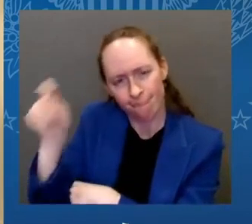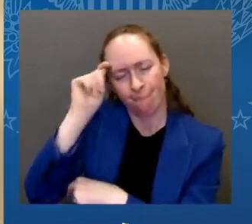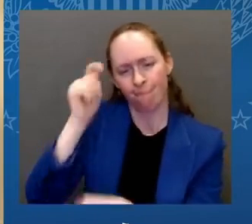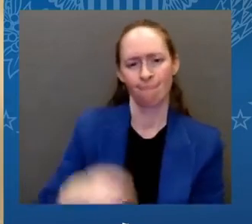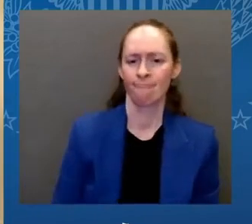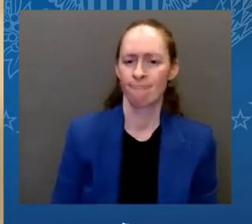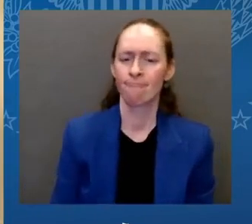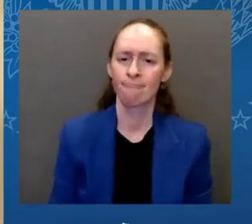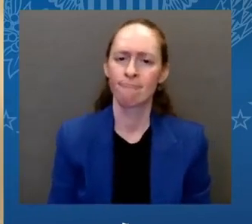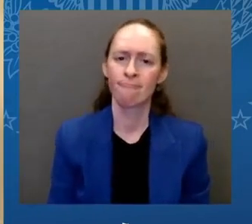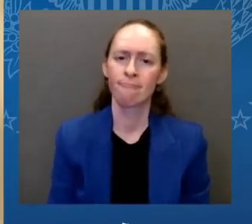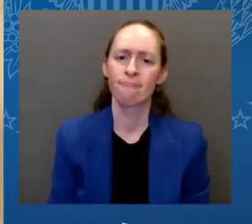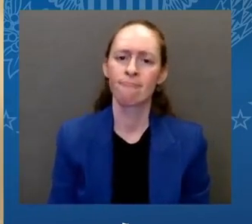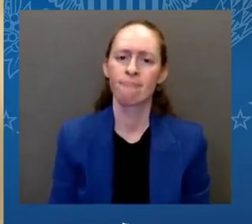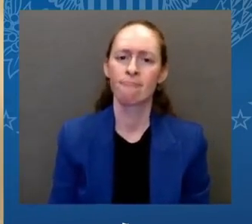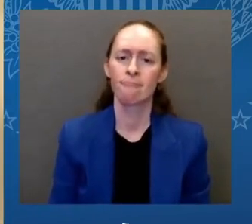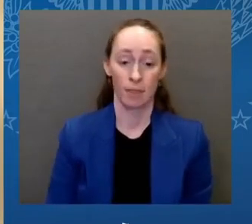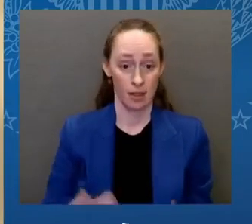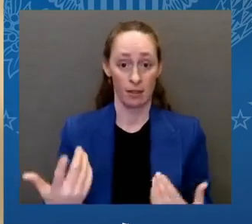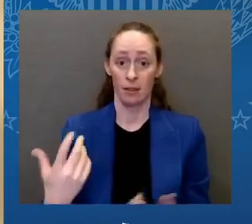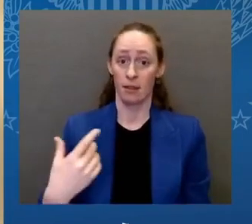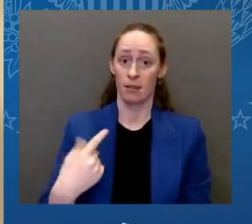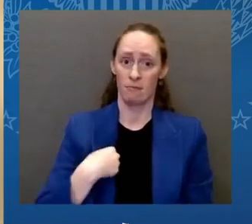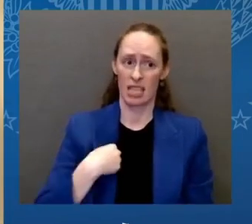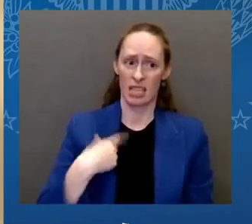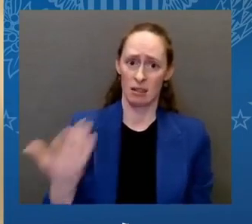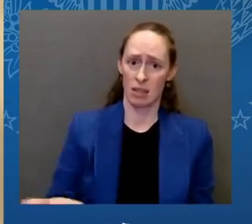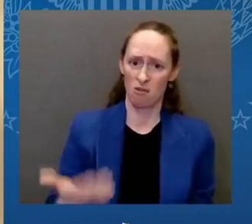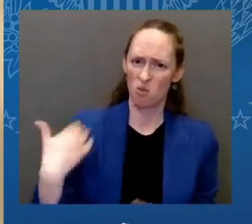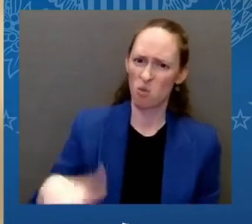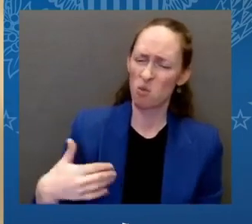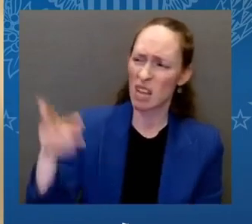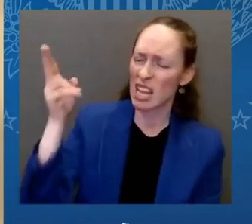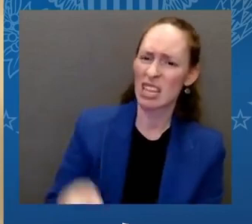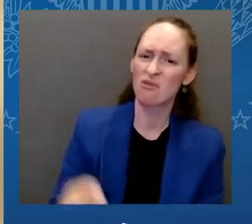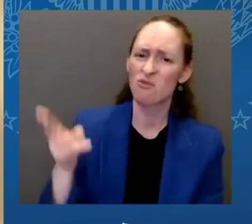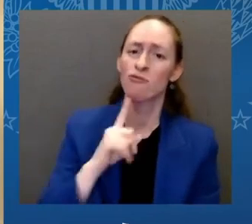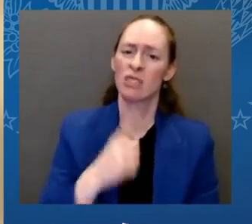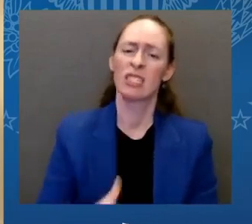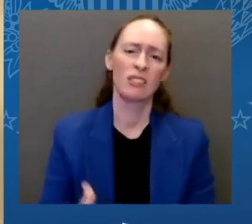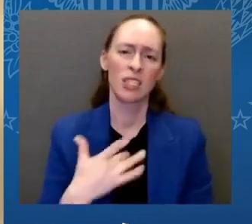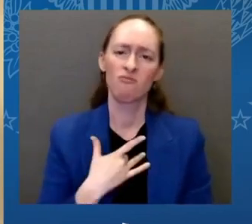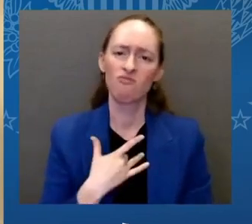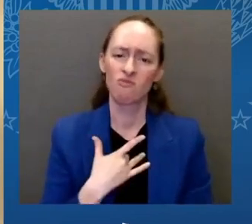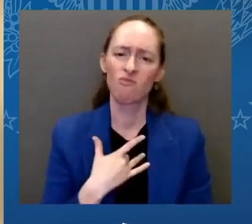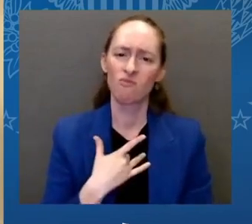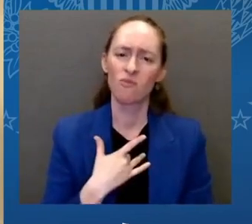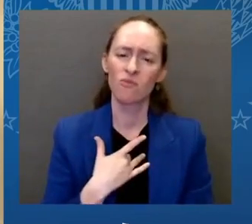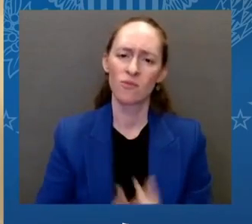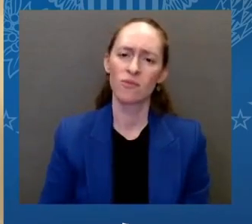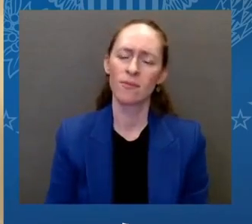посилати меседжі президенту Байдену. Наприклад, якщо зараз не дуже серйозно, ви сказали, що буде